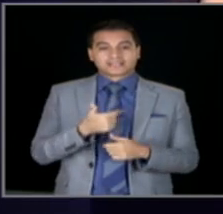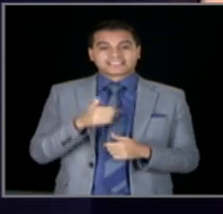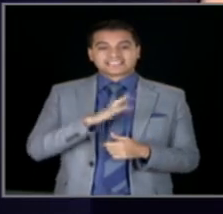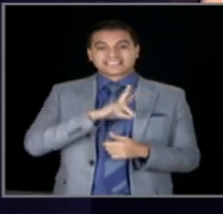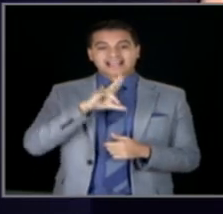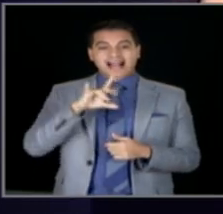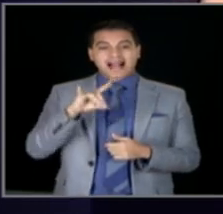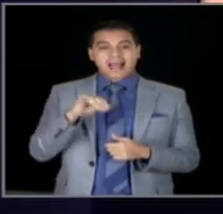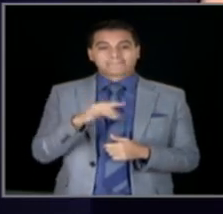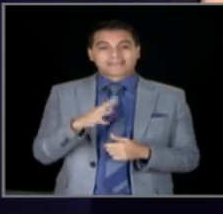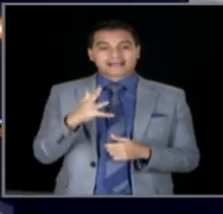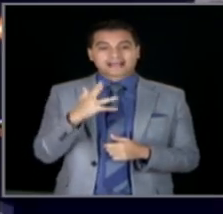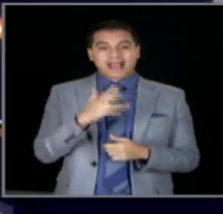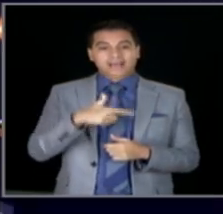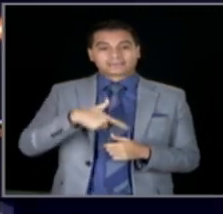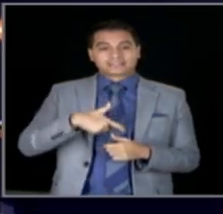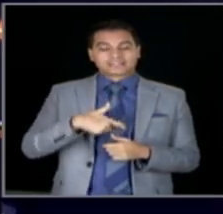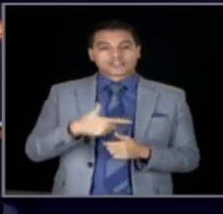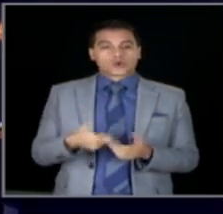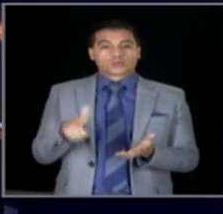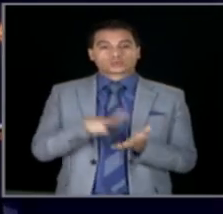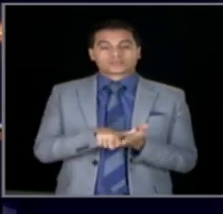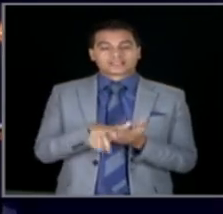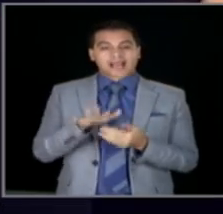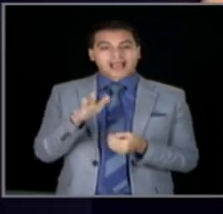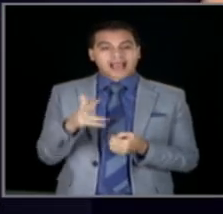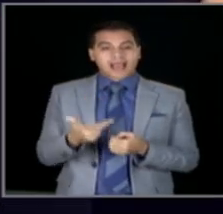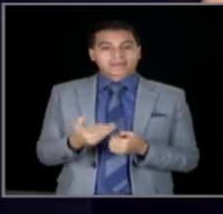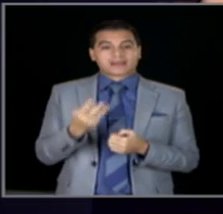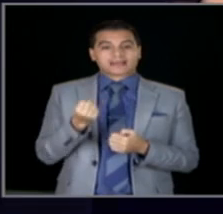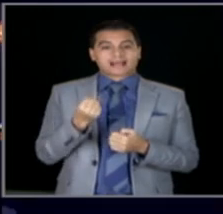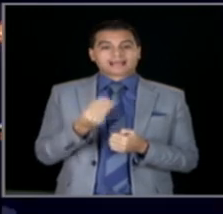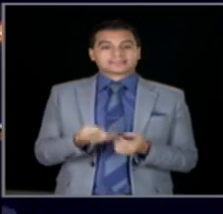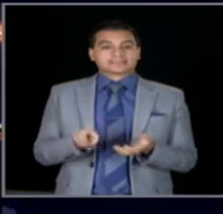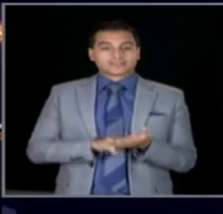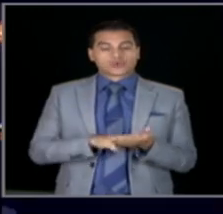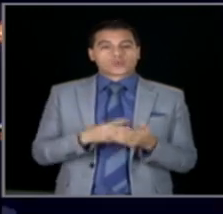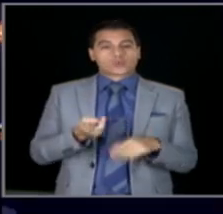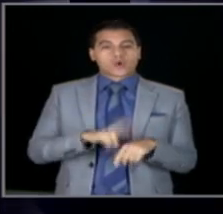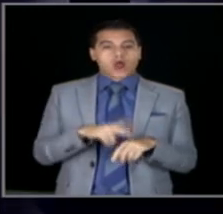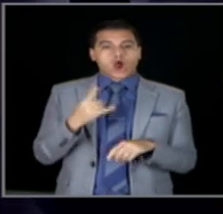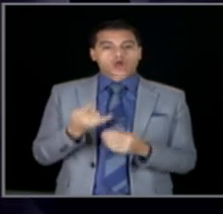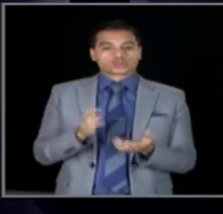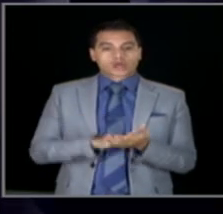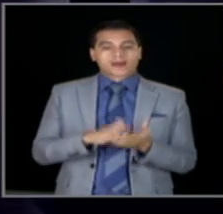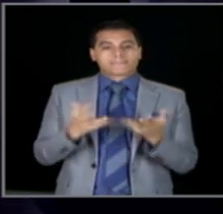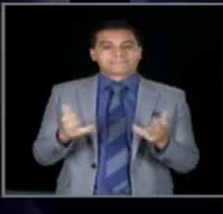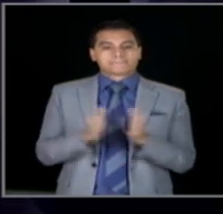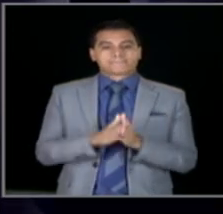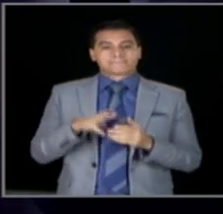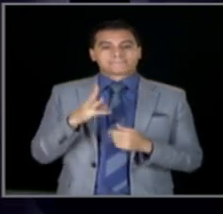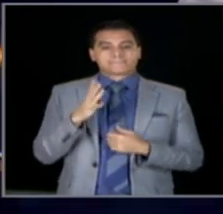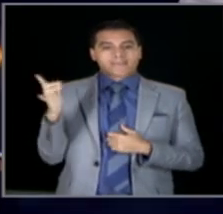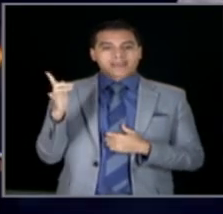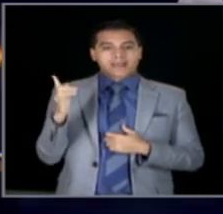إسلام؟ كنا 60. وست إجابات صح بكام نقطة؟ 30. وعشر نقطة دية؟ 100. 100.